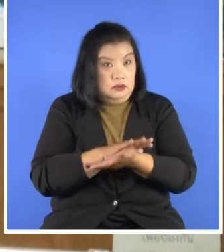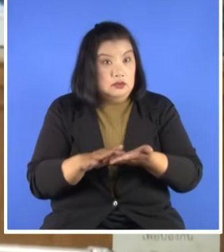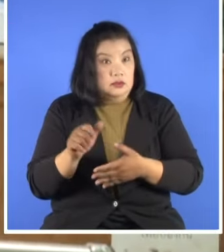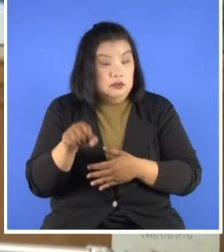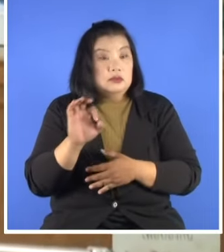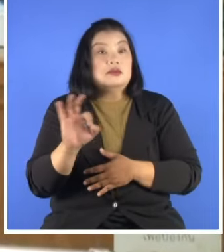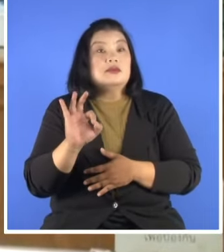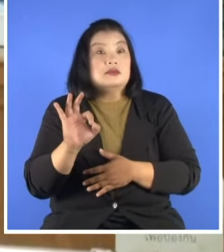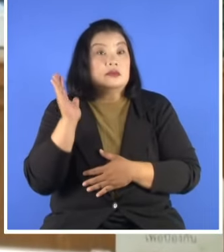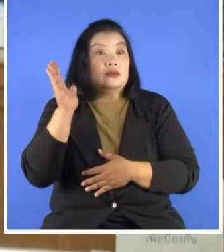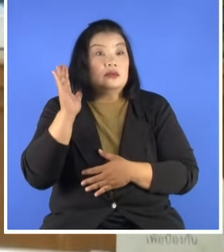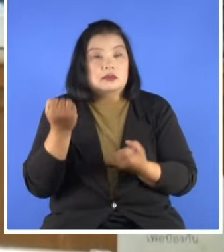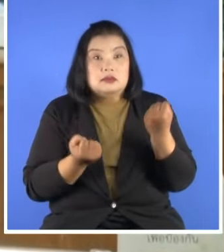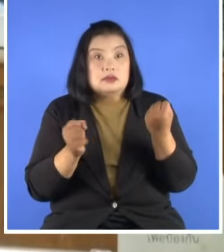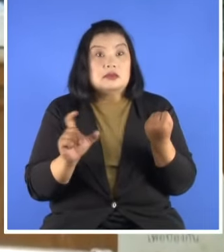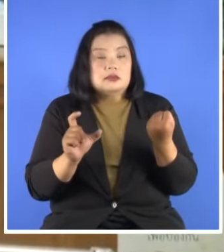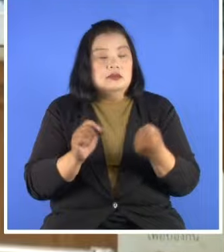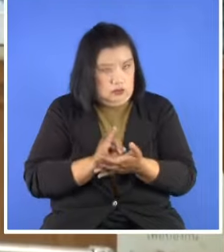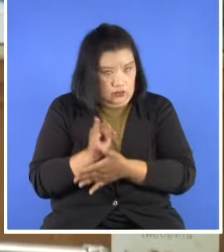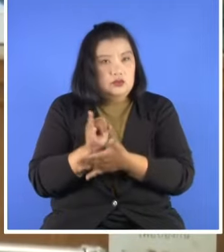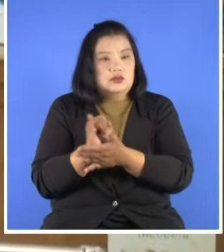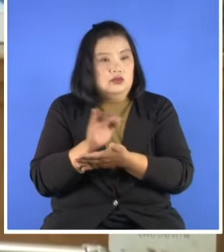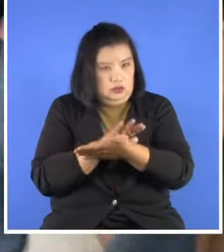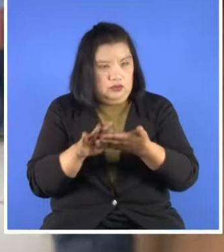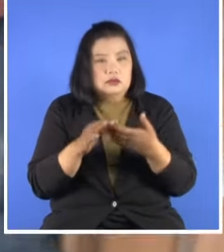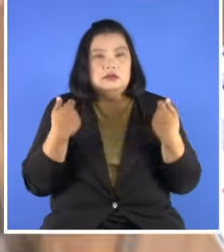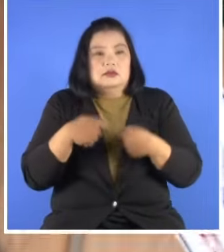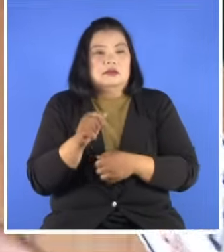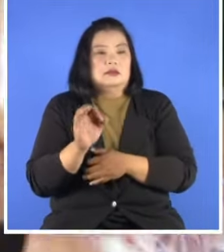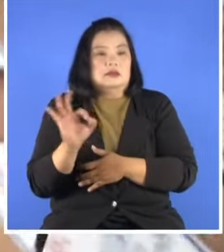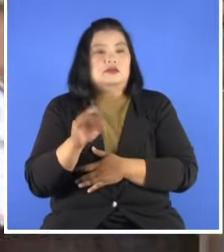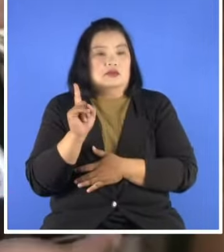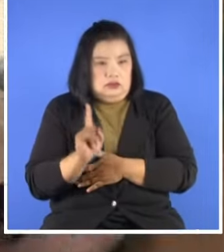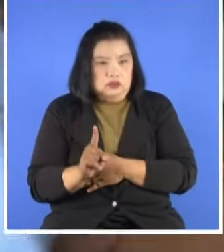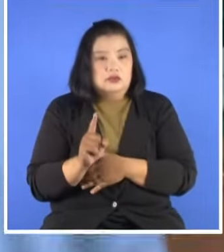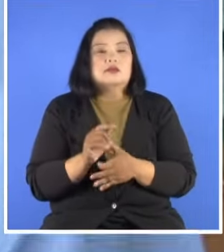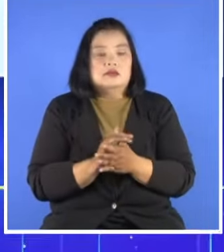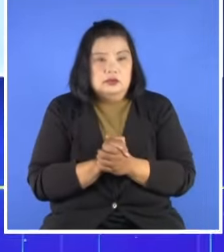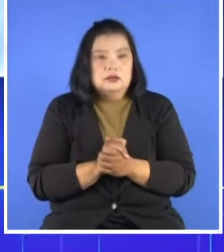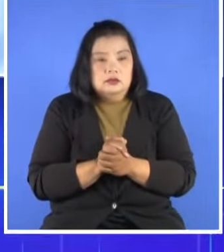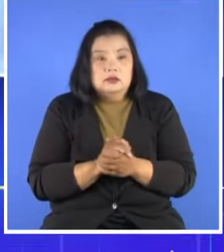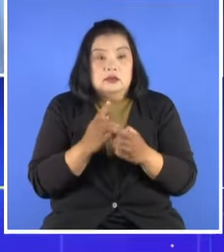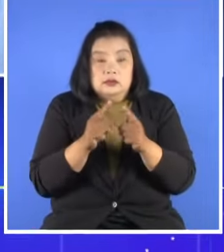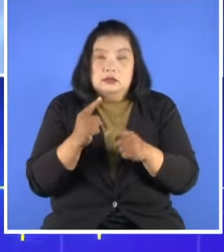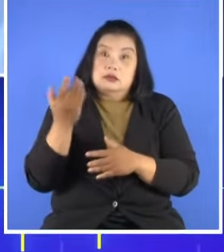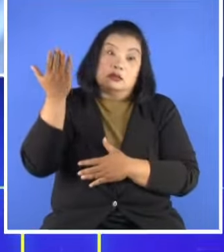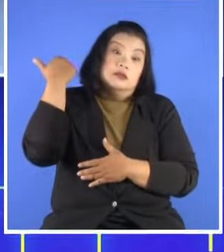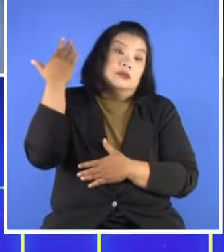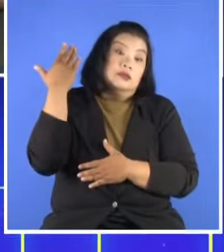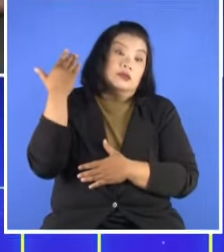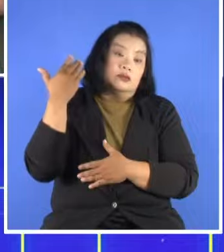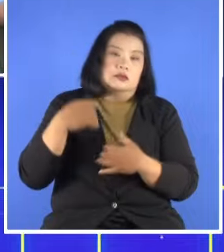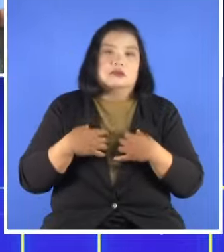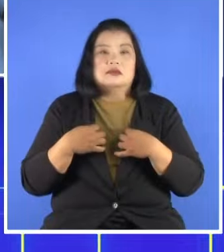ของขนส่งนะใช่ค่ะอ่าใส่เสื้อสีฟ้าเหมือนเป็นเครื่องแบบของคนขับรถโดยสาเลยนะเอๆแต่ว่าวันเกิดเหตุเนี่ยบังเนี่ยใส่เสื้อ